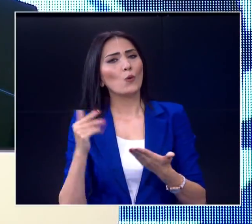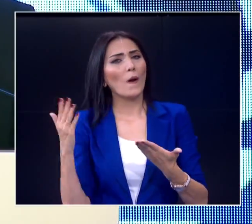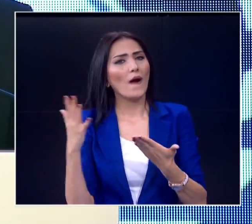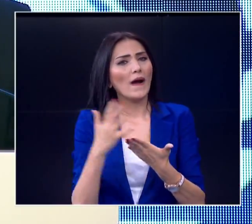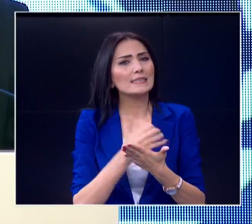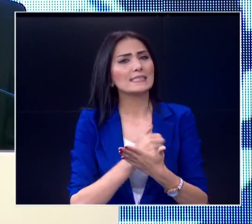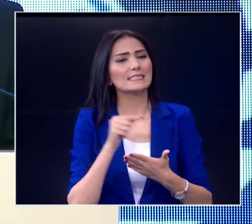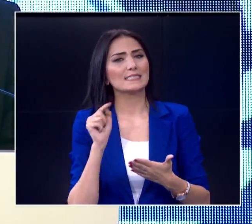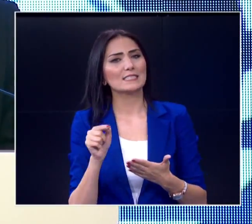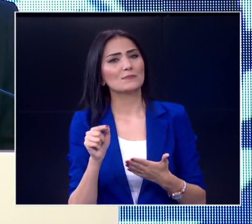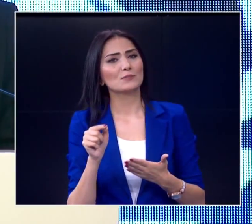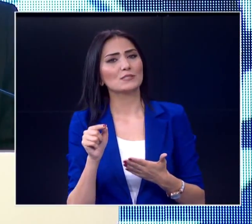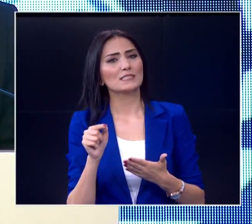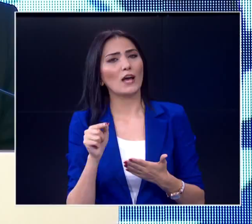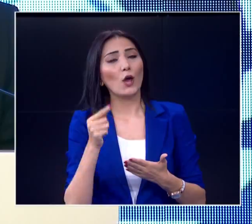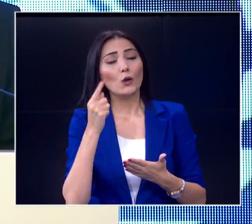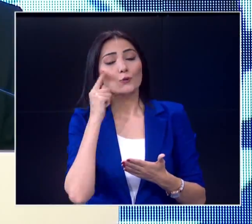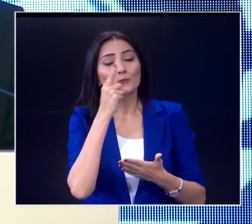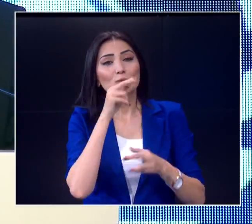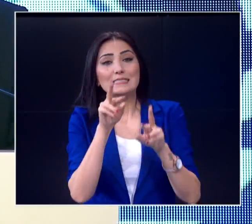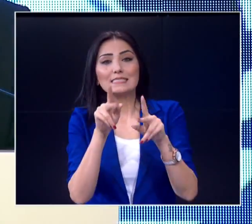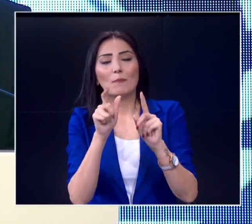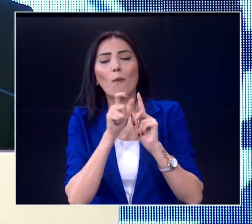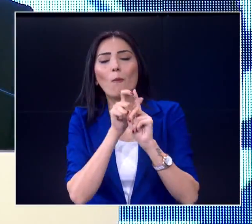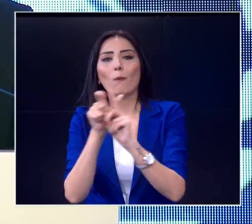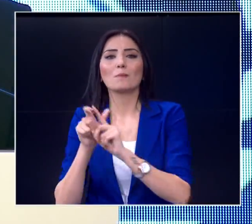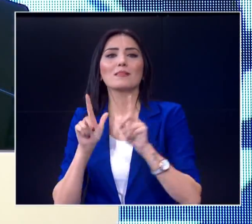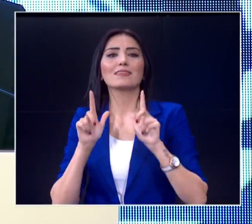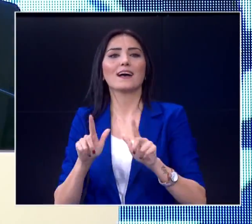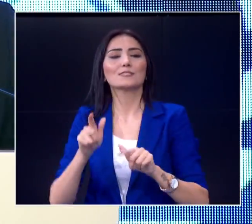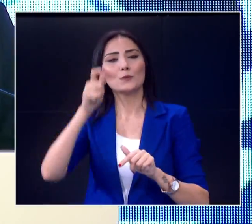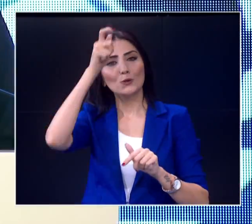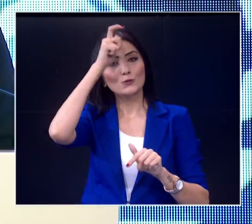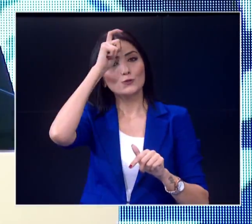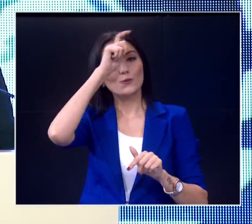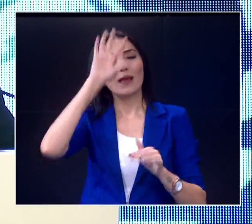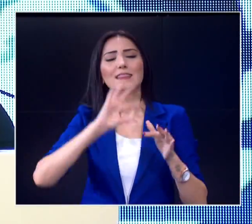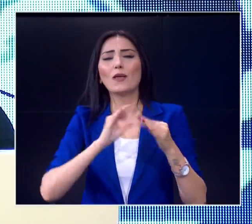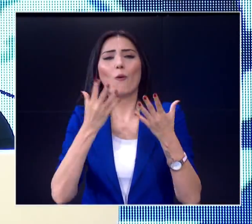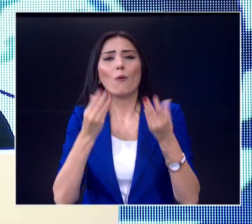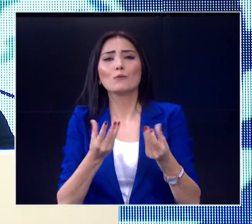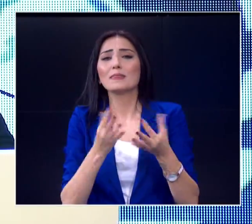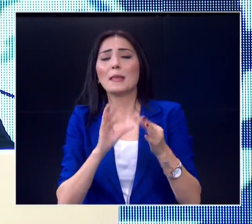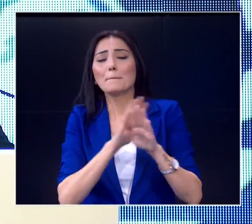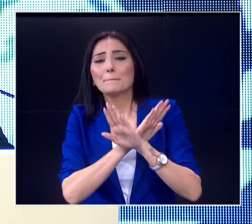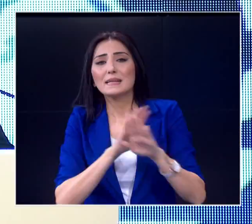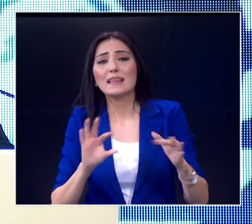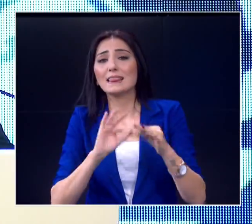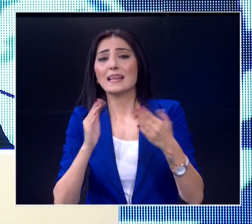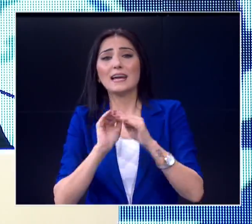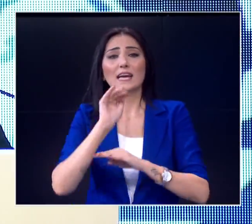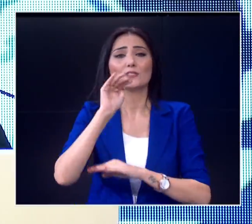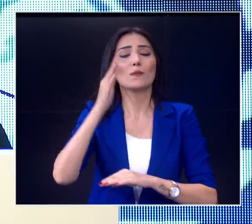kazanımımızı gözümüz gibi koruyacağız. Türkiye'de ne olup ne bittiğini, neler